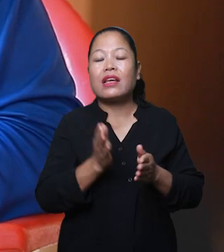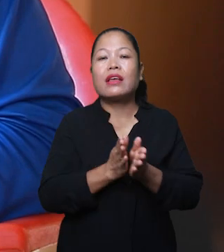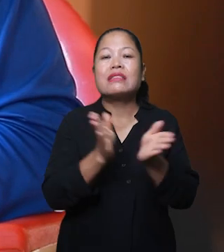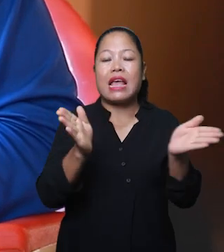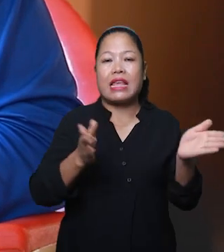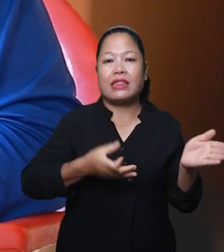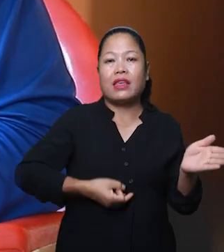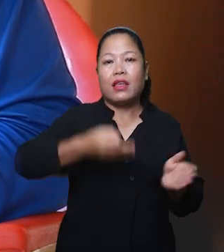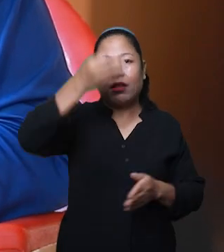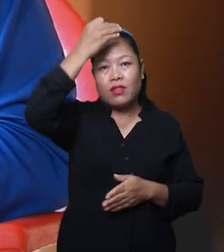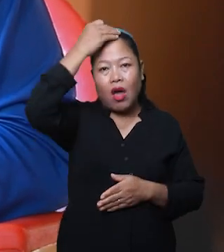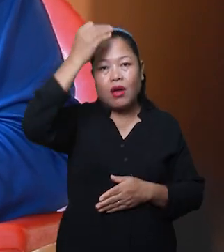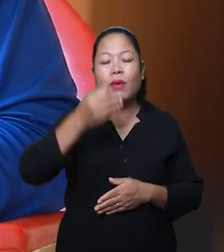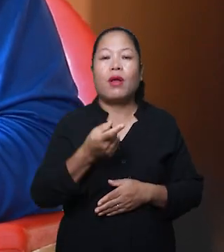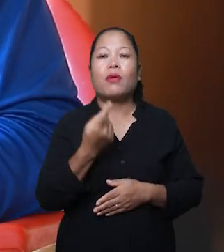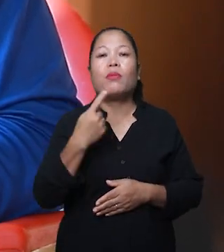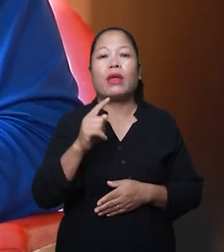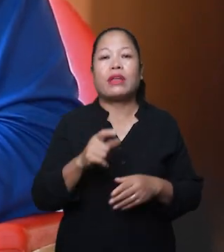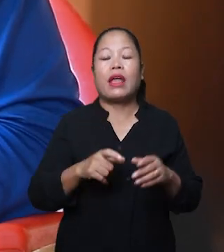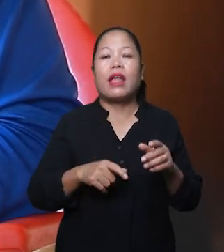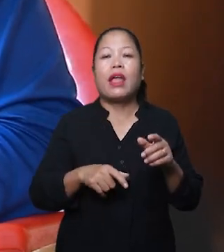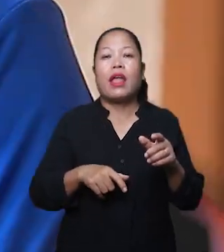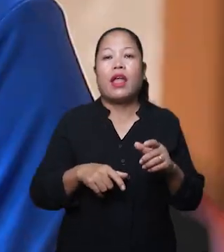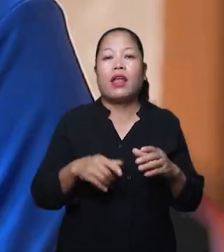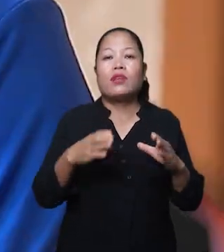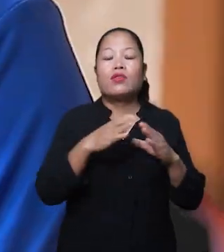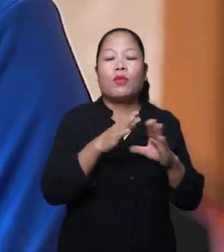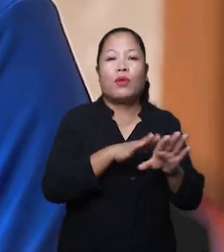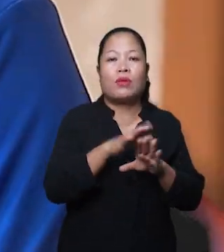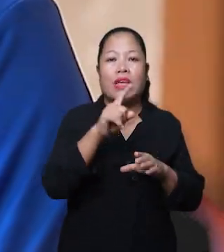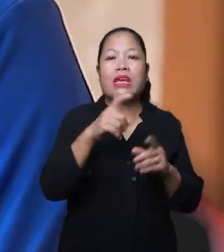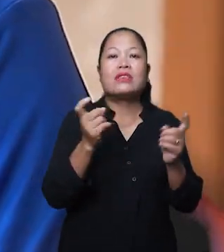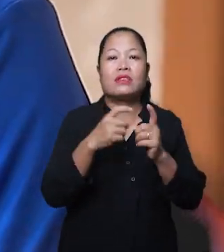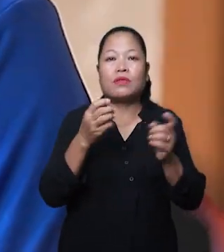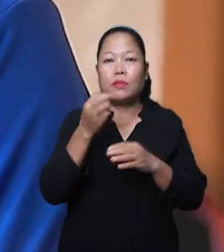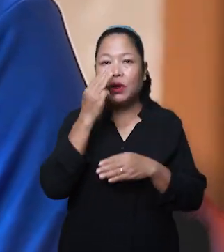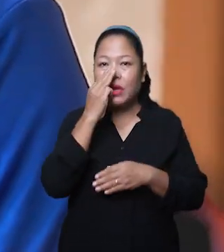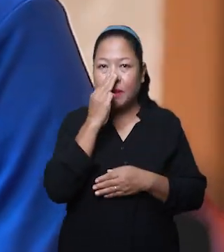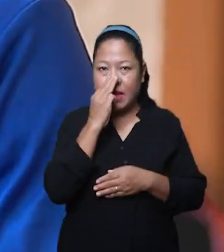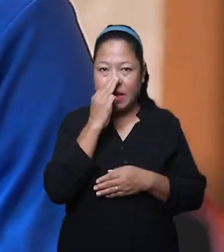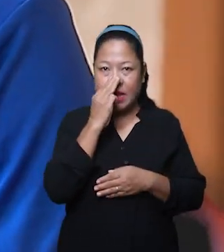लिङ्ग भाषा विभिन्न जात जातिबाट हुनुहुन्छ यस बैठकमा हामीलाई